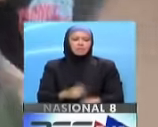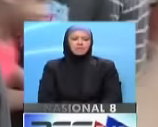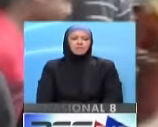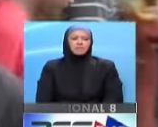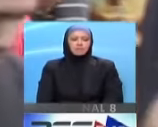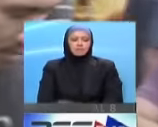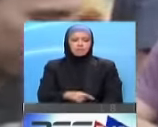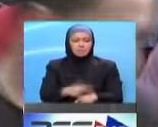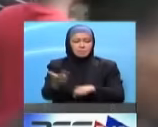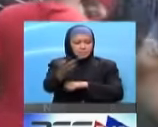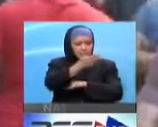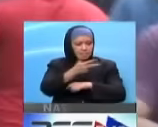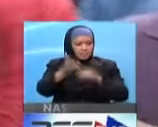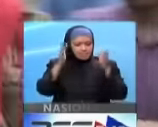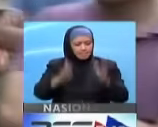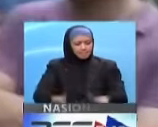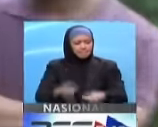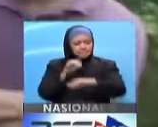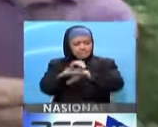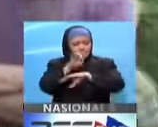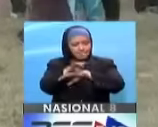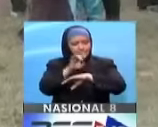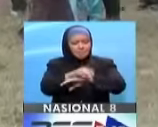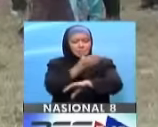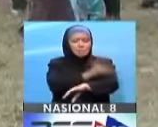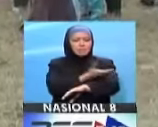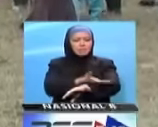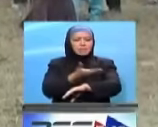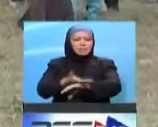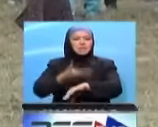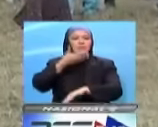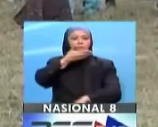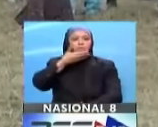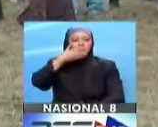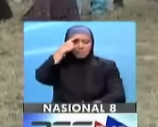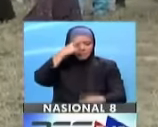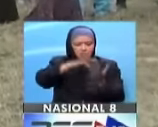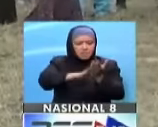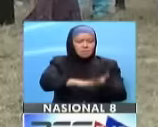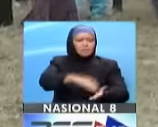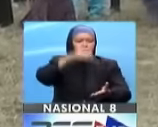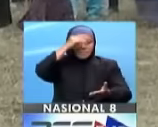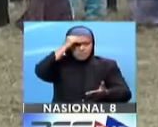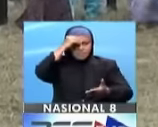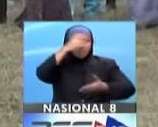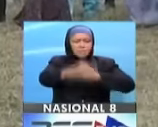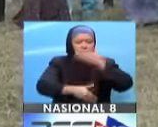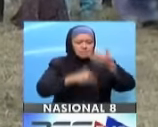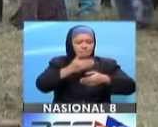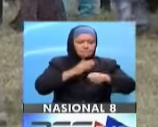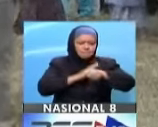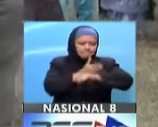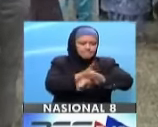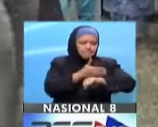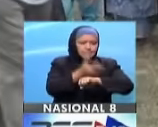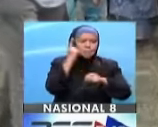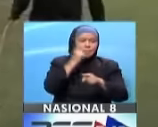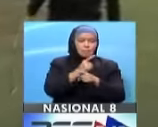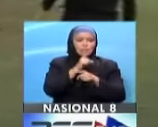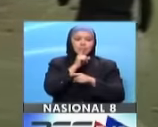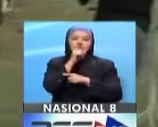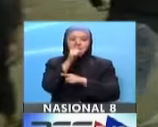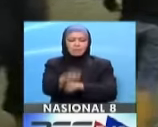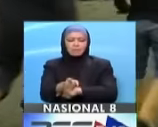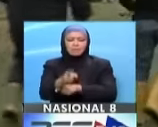menasihatkan generasi muda agar mendalami proses penyembelihan yang betul untuk memastikan kesempurnaan ibadah kurban